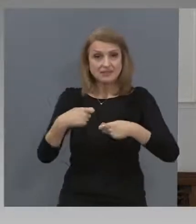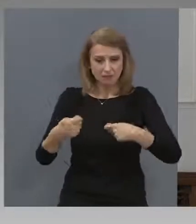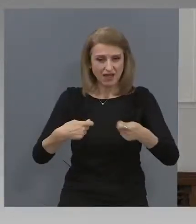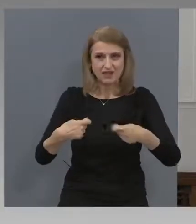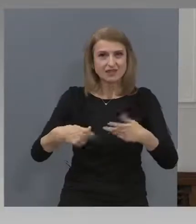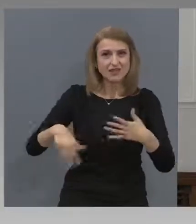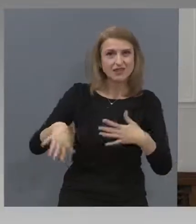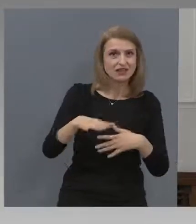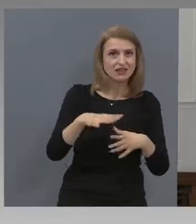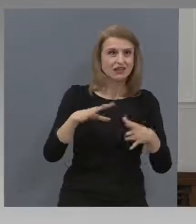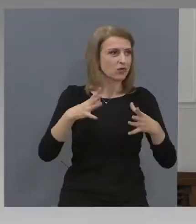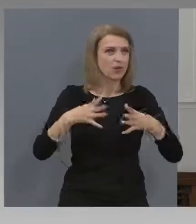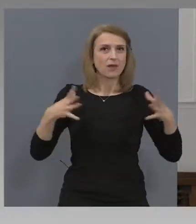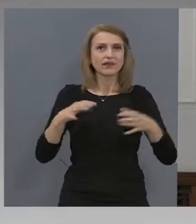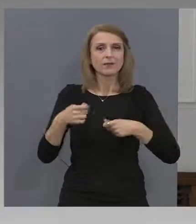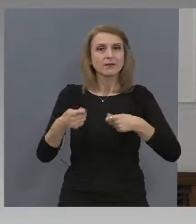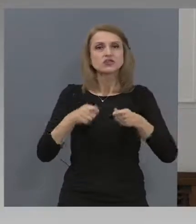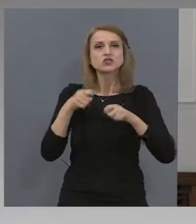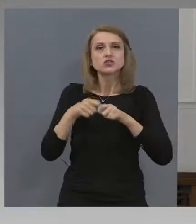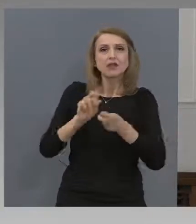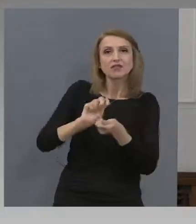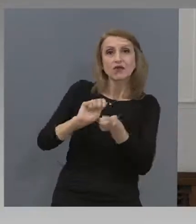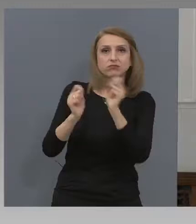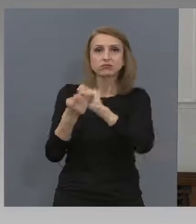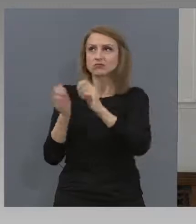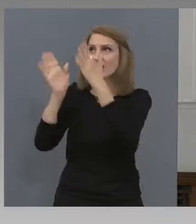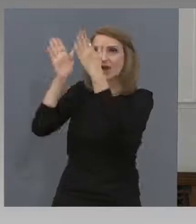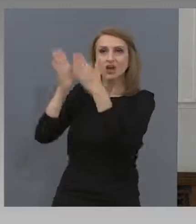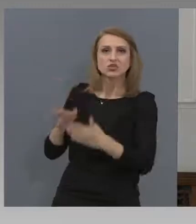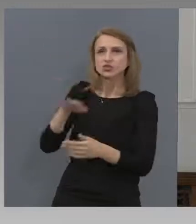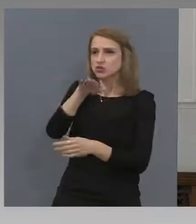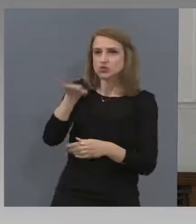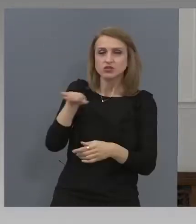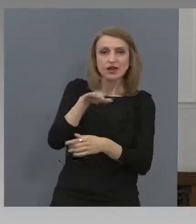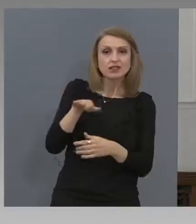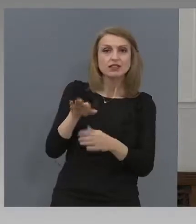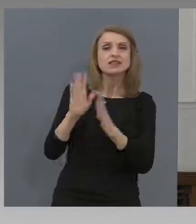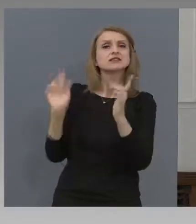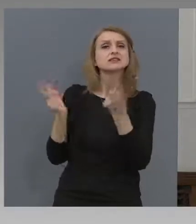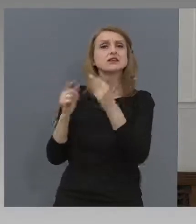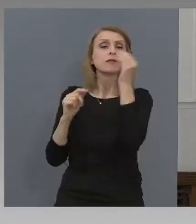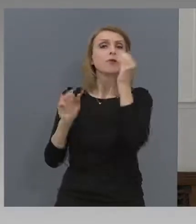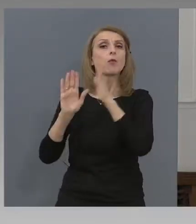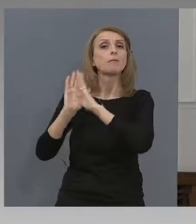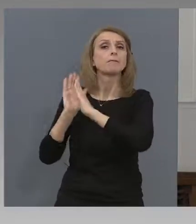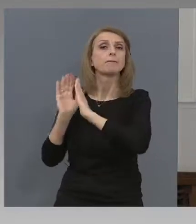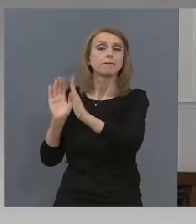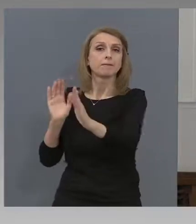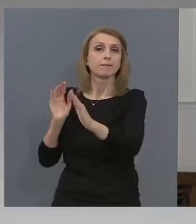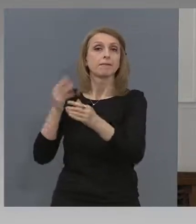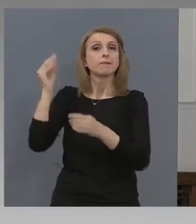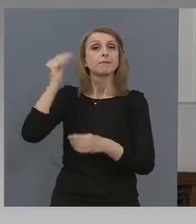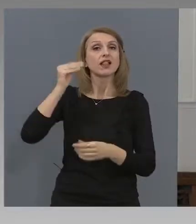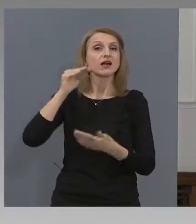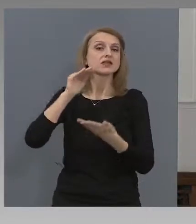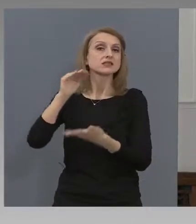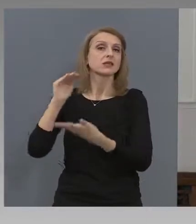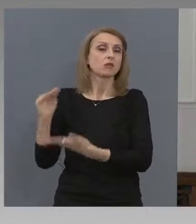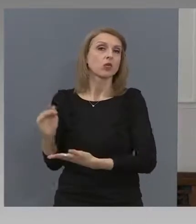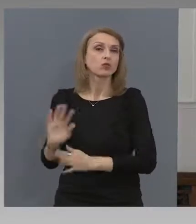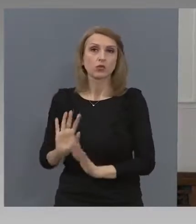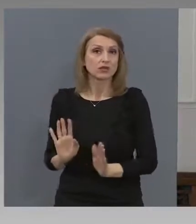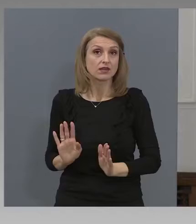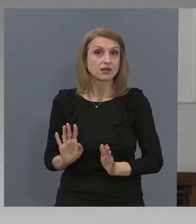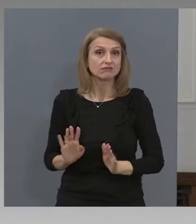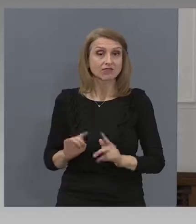реорганизация, така че на тези обособени места, щендери, да бъдат поставени въпросните български продукти,